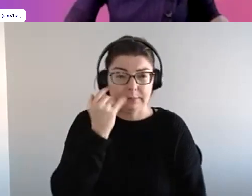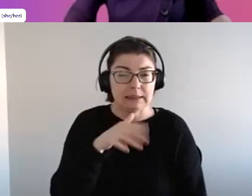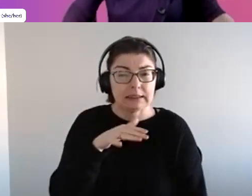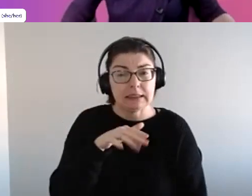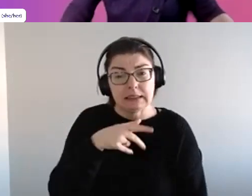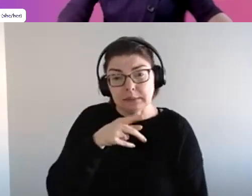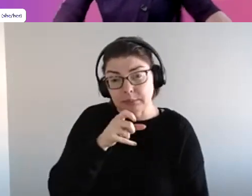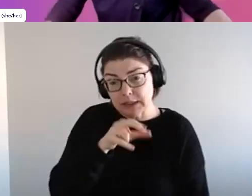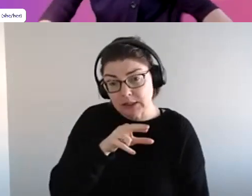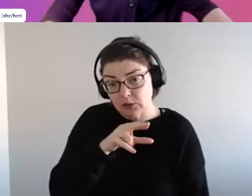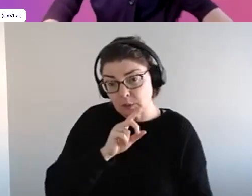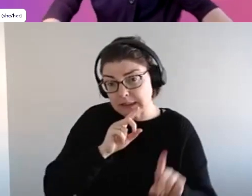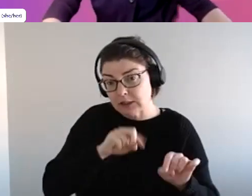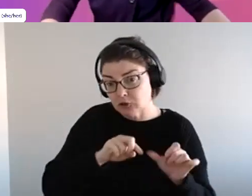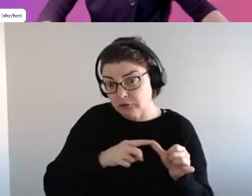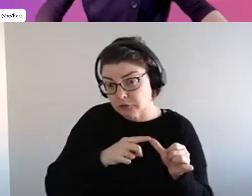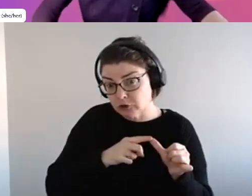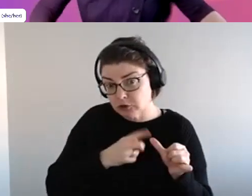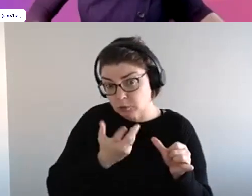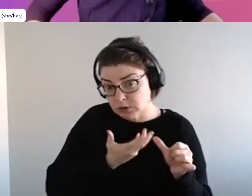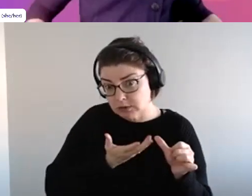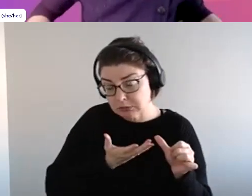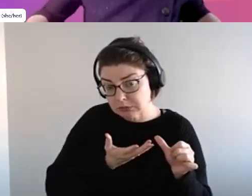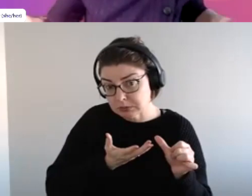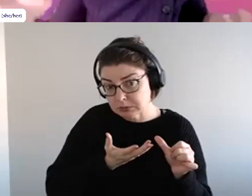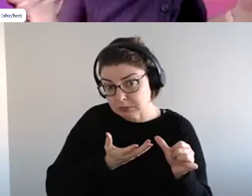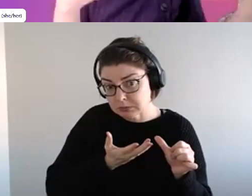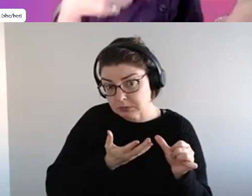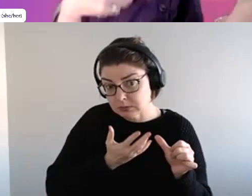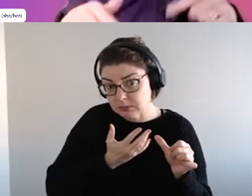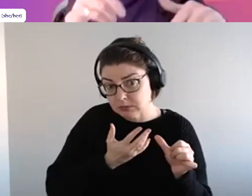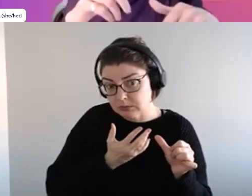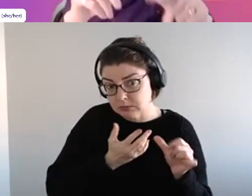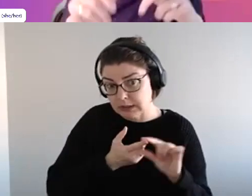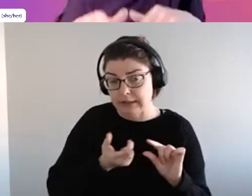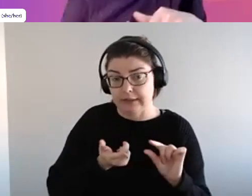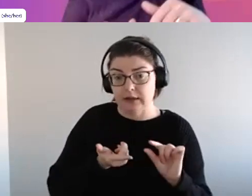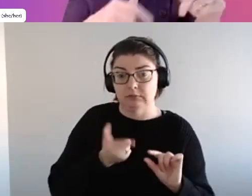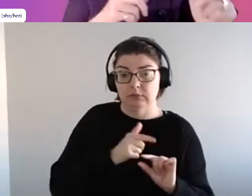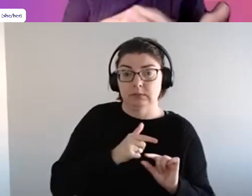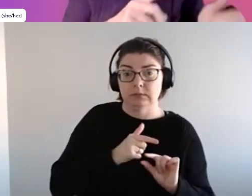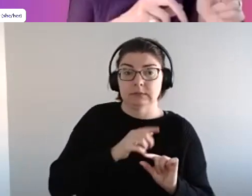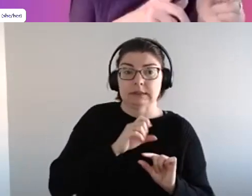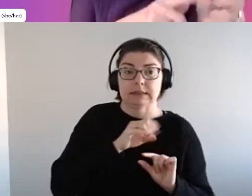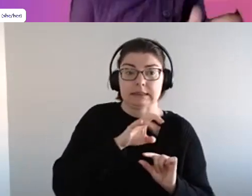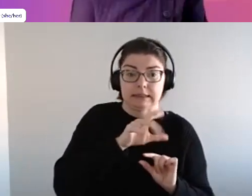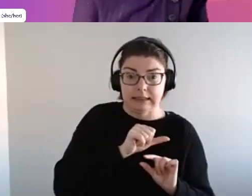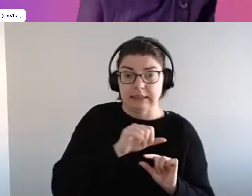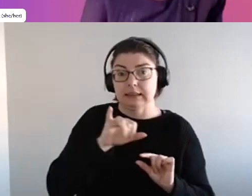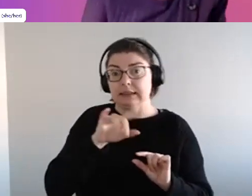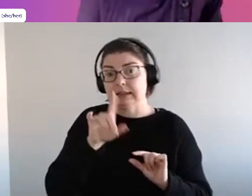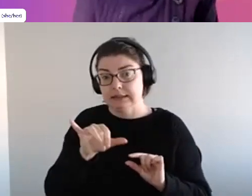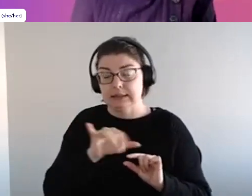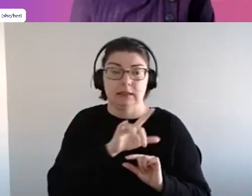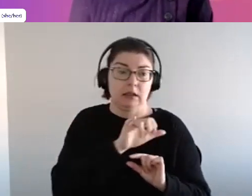un empireur vous voulez peut-être vous lancer d'abord et ensuite je pourrais retourner sur